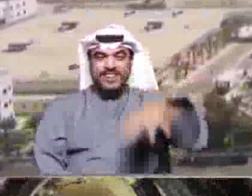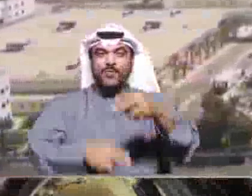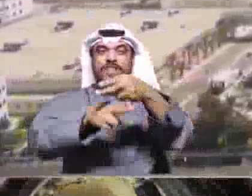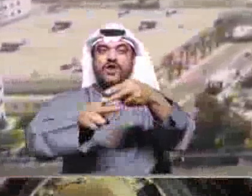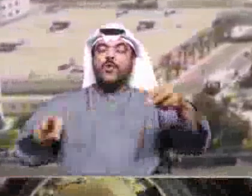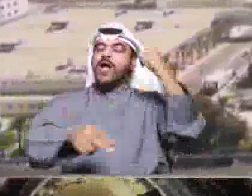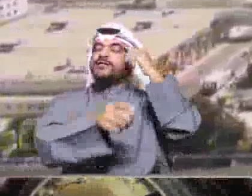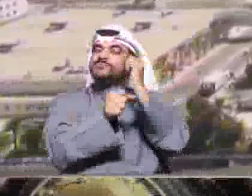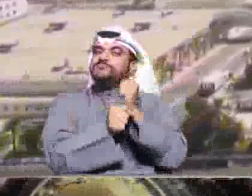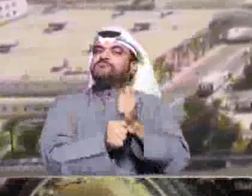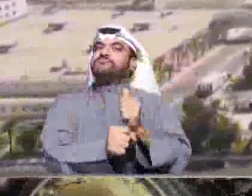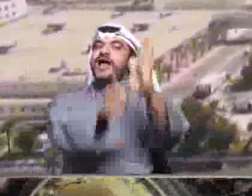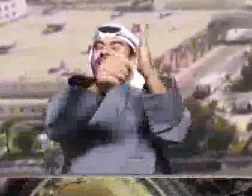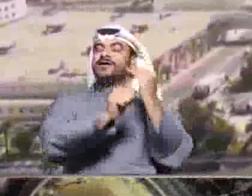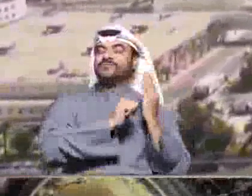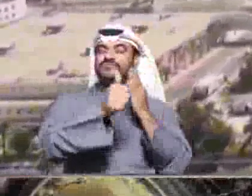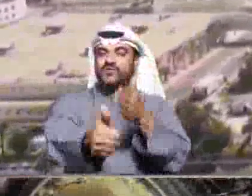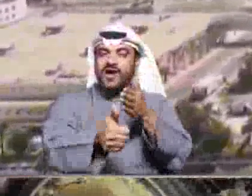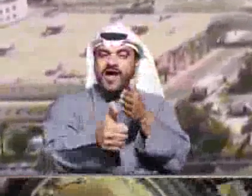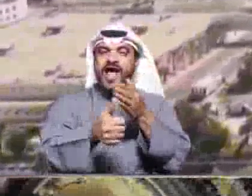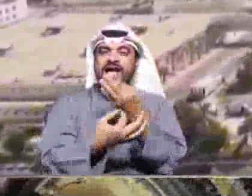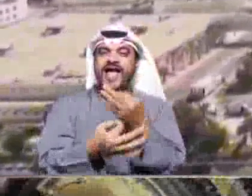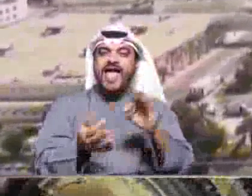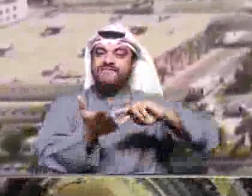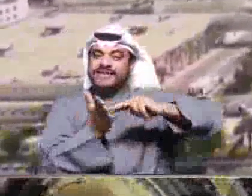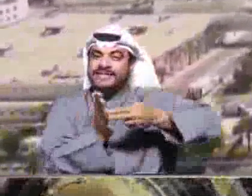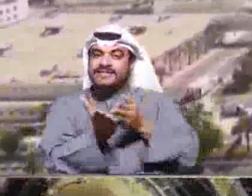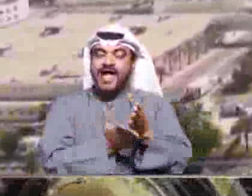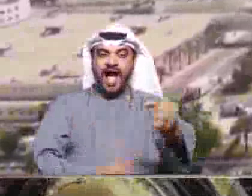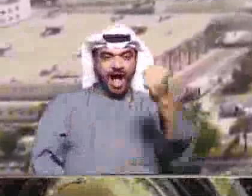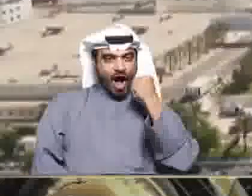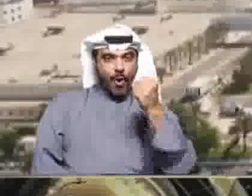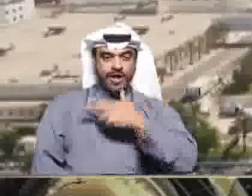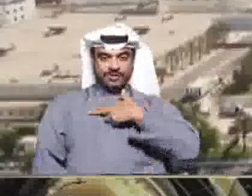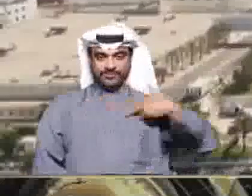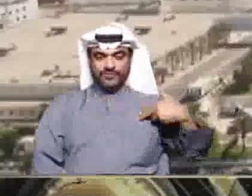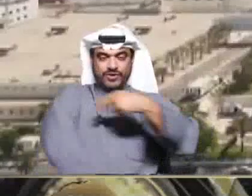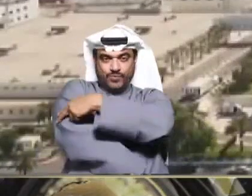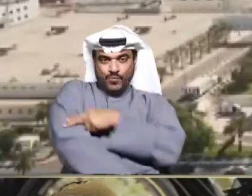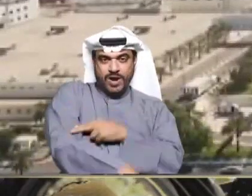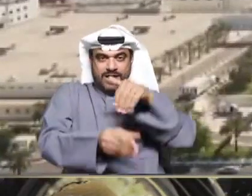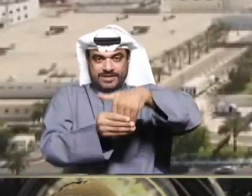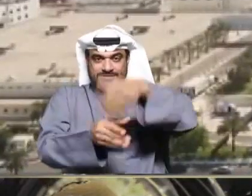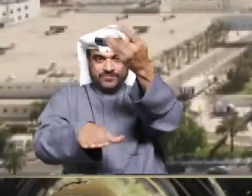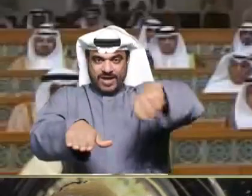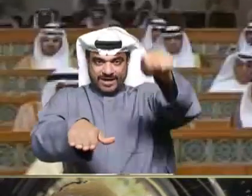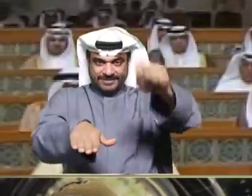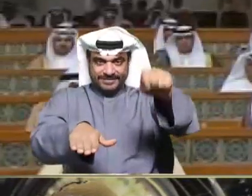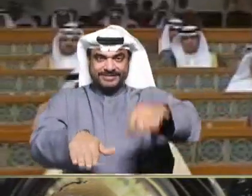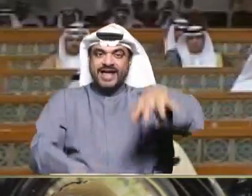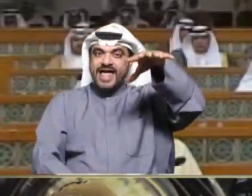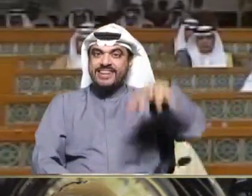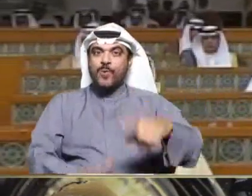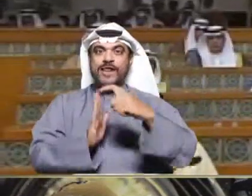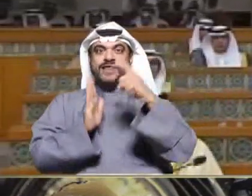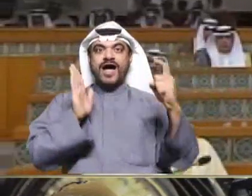الوطني، متقدمة في ممارساتها الديمقراطية، قوية بسلطاتها كدولة قانون ومؤسسات. هذا